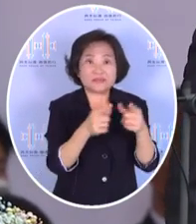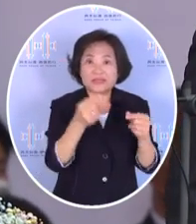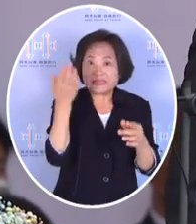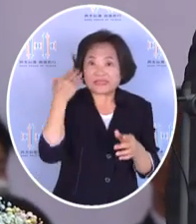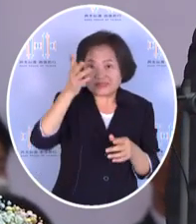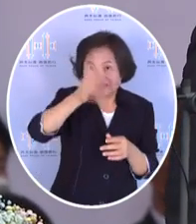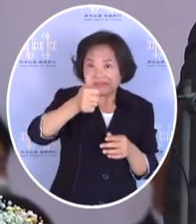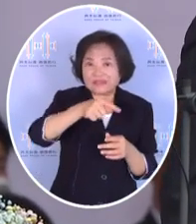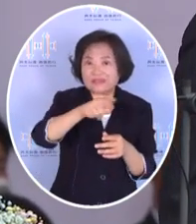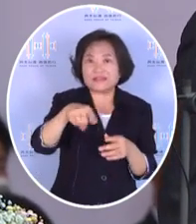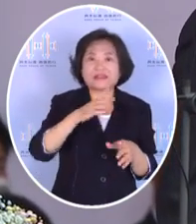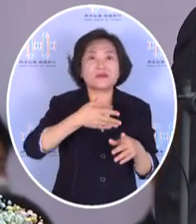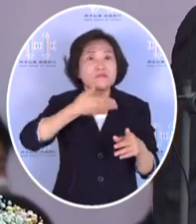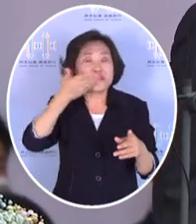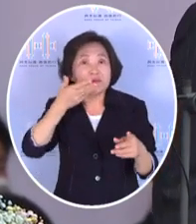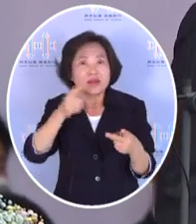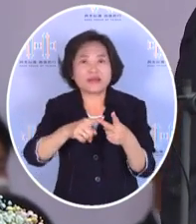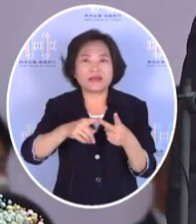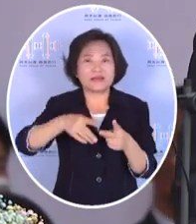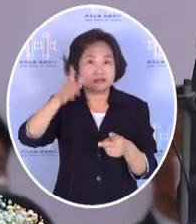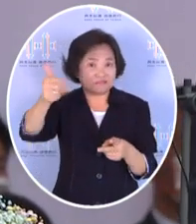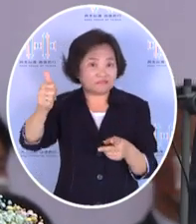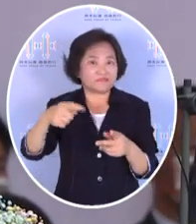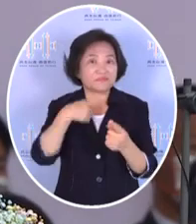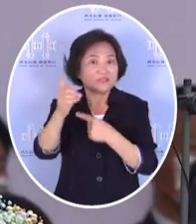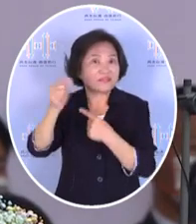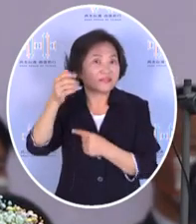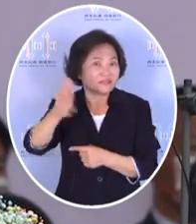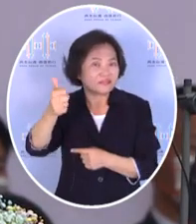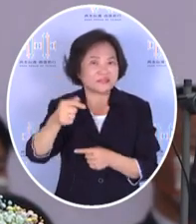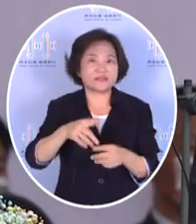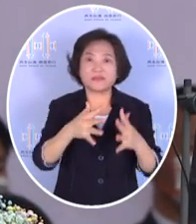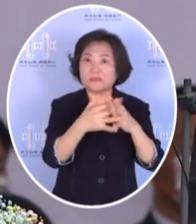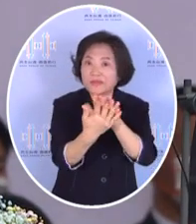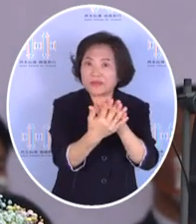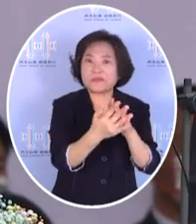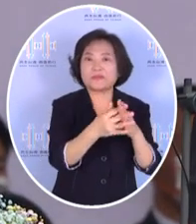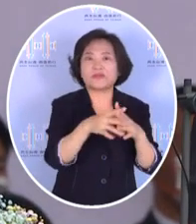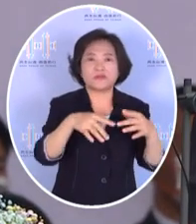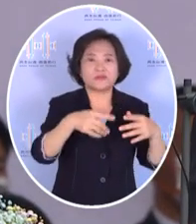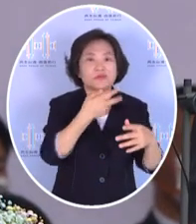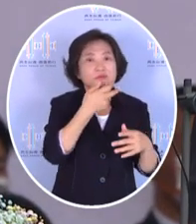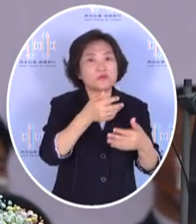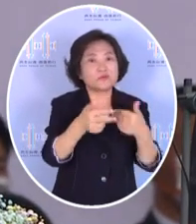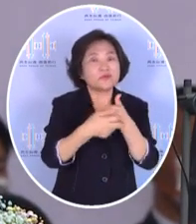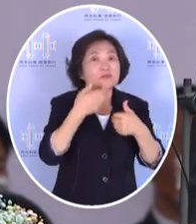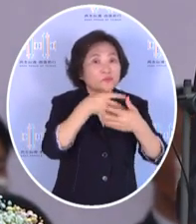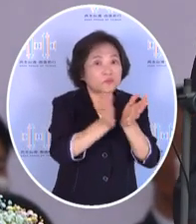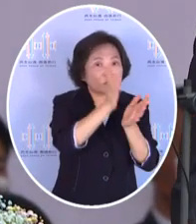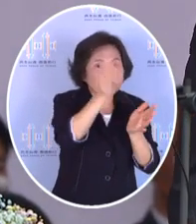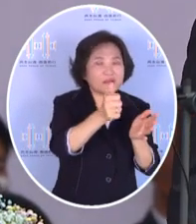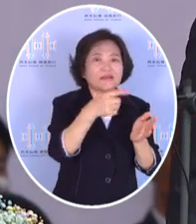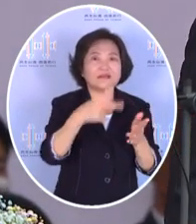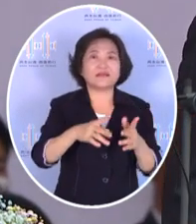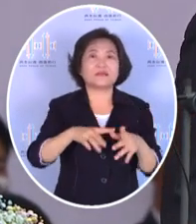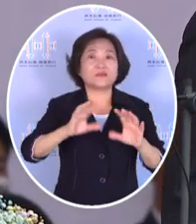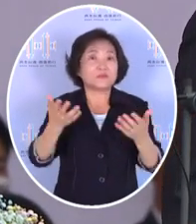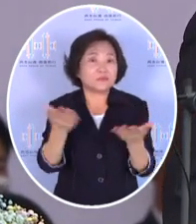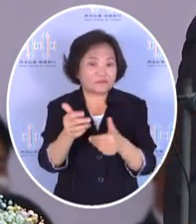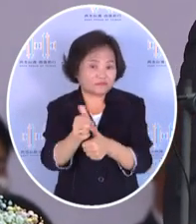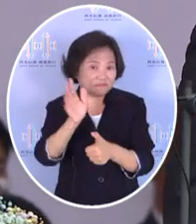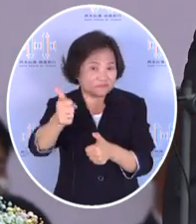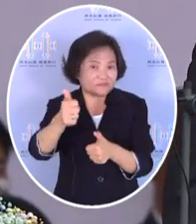相、捷克的韦德奇参议长、美国的阿扎尔部长和克拉克国务次